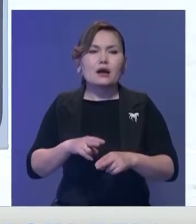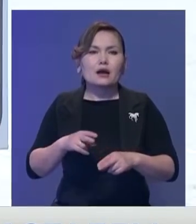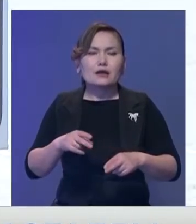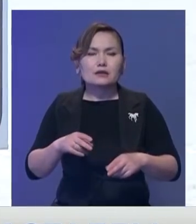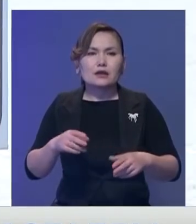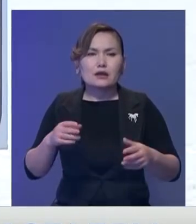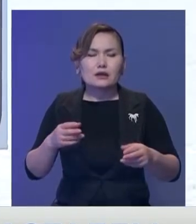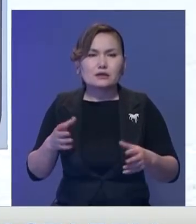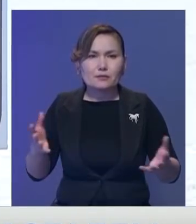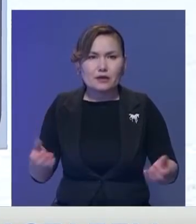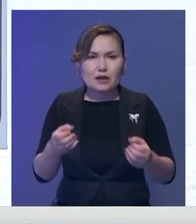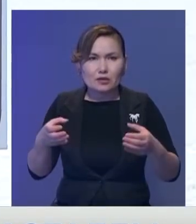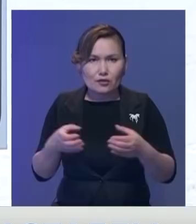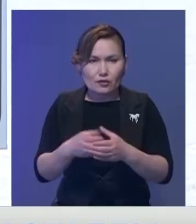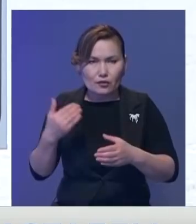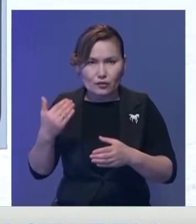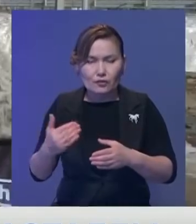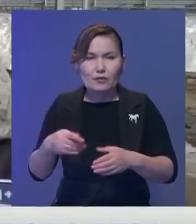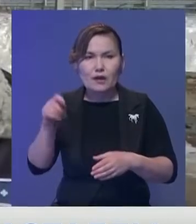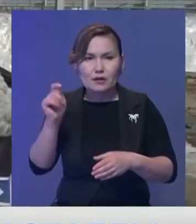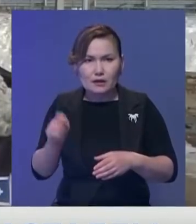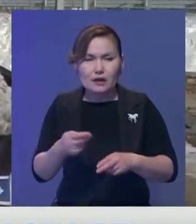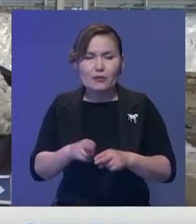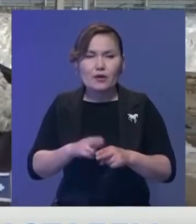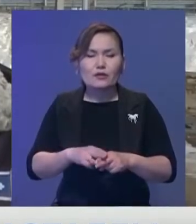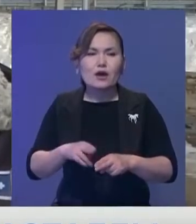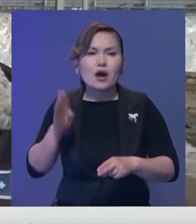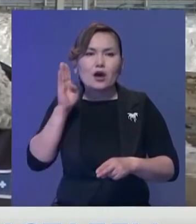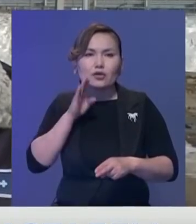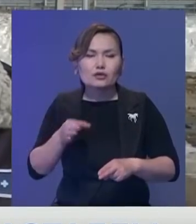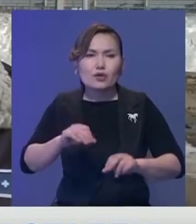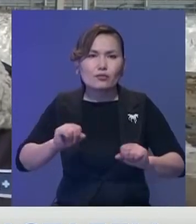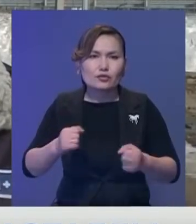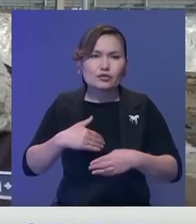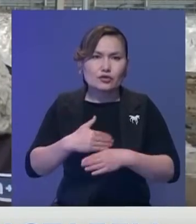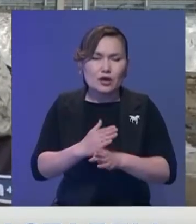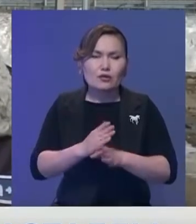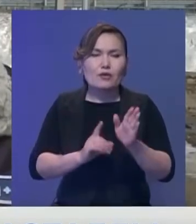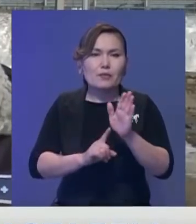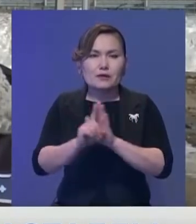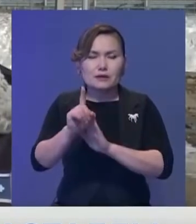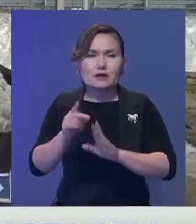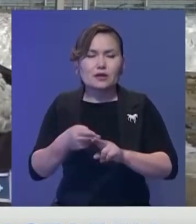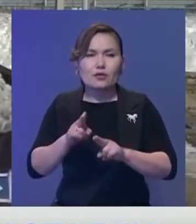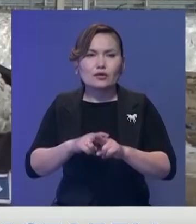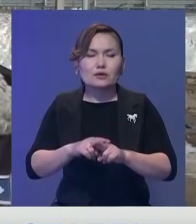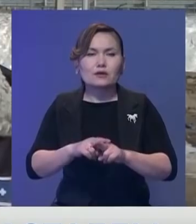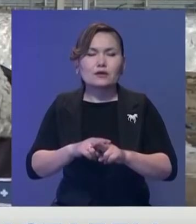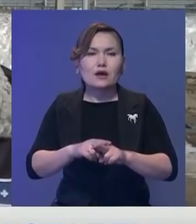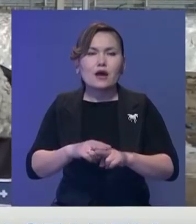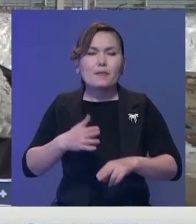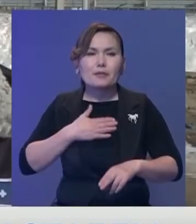мүшелерімен мұз жарылу жұмыстары жүргізіліп жатыр бүгіннен бастап. Сәуір айының басында ол аудандарға